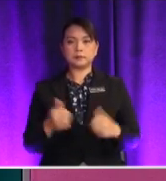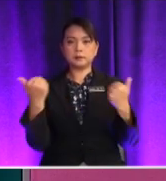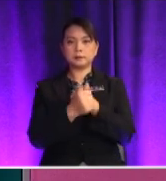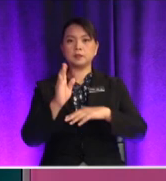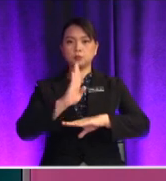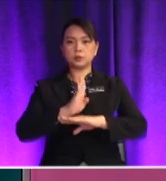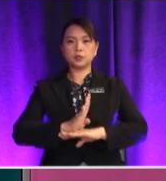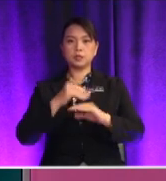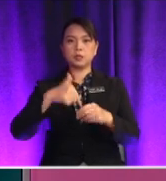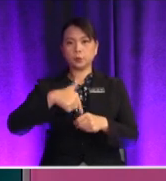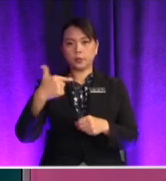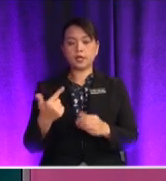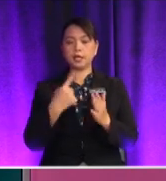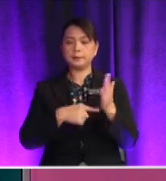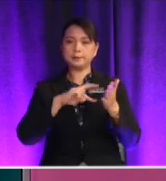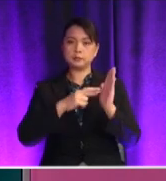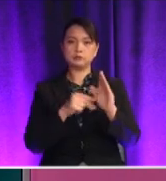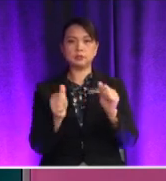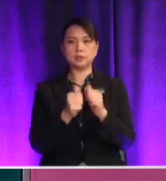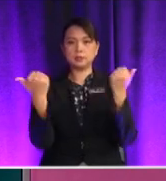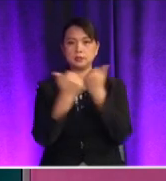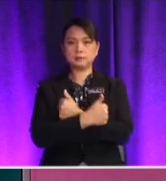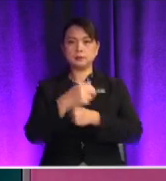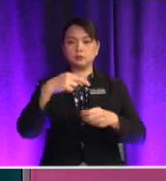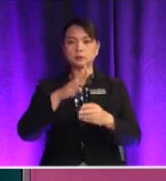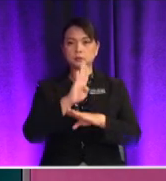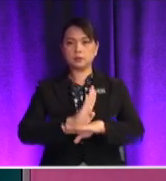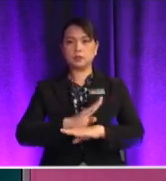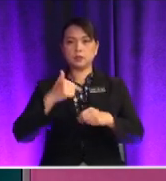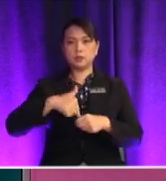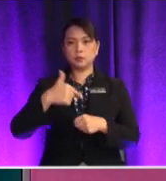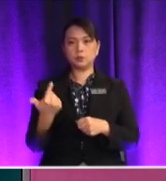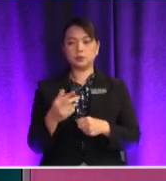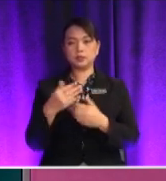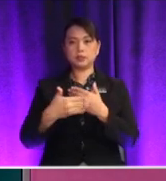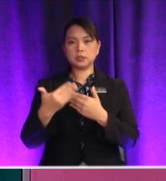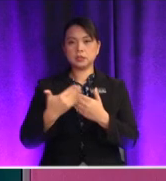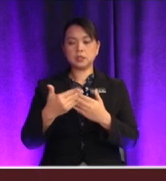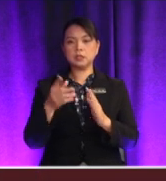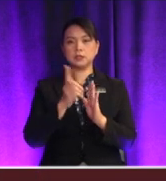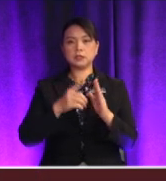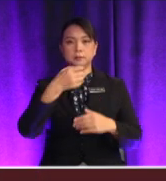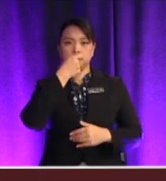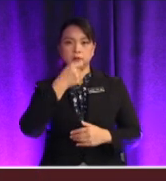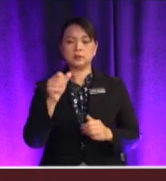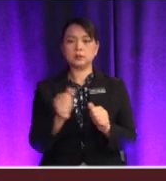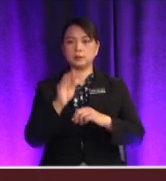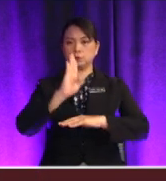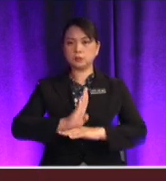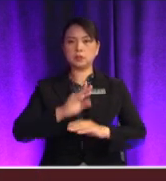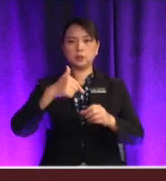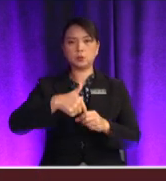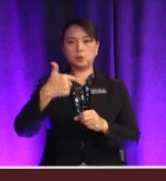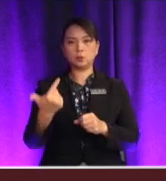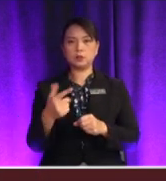luar. Apa yang dimaksud dengan cabaran budaya luar? Yang mana cabaran budaya luar ini mudah dipengaruhi dengan budaya negatif dari luar yang